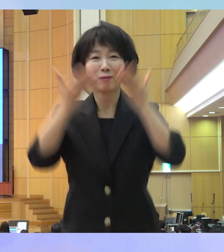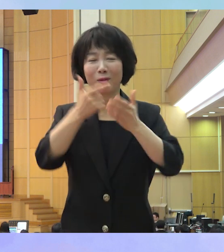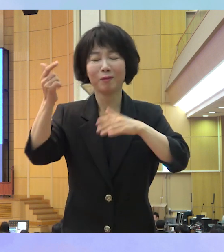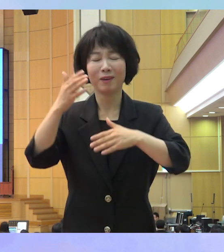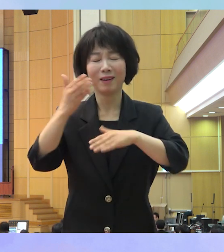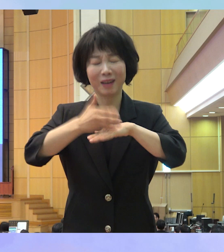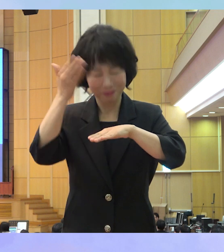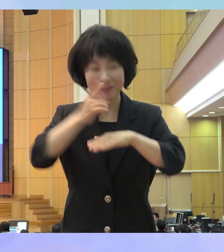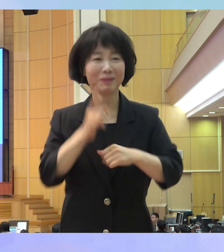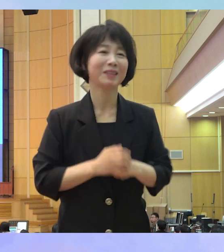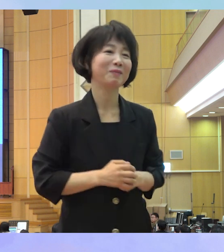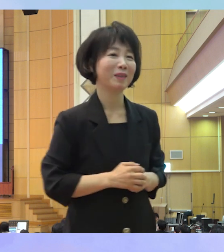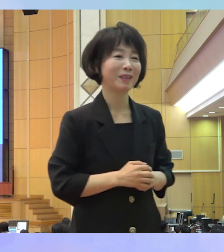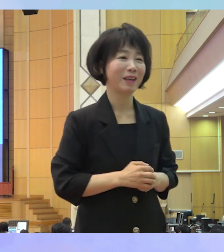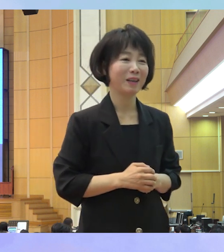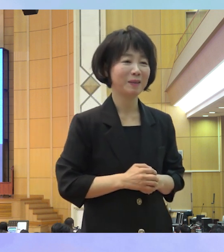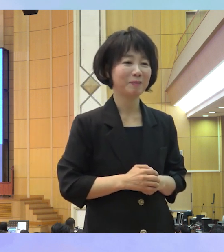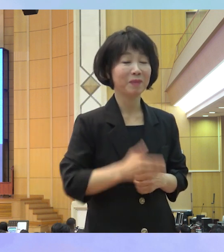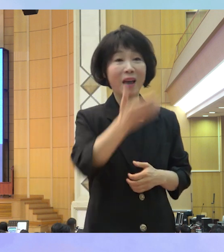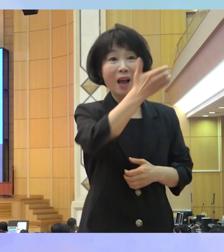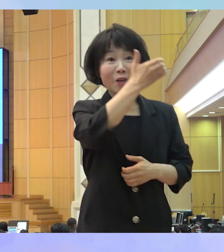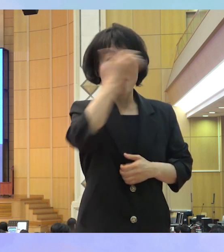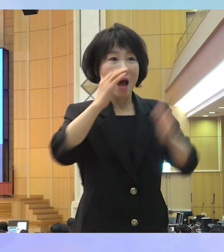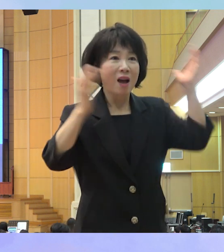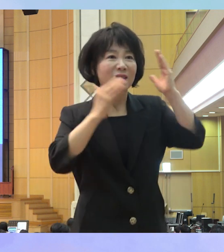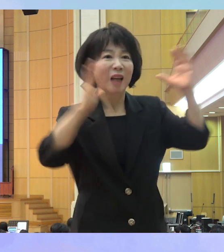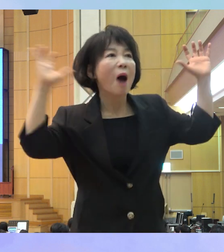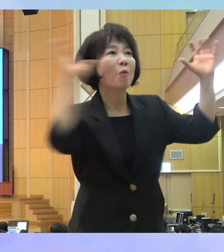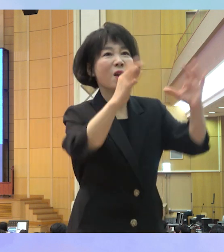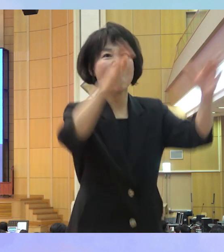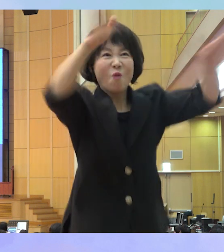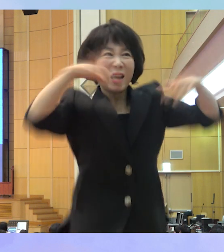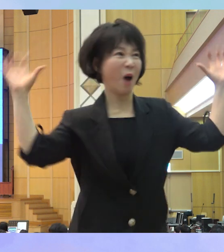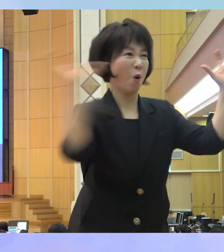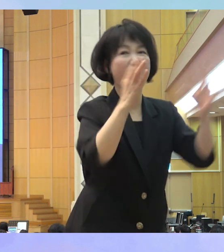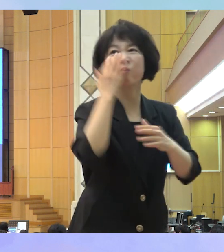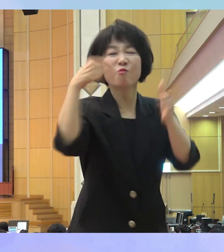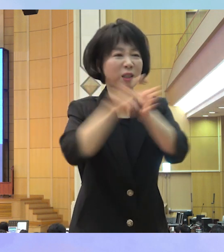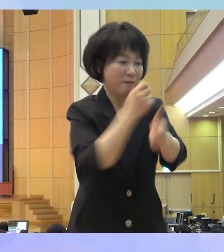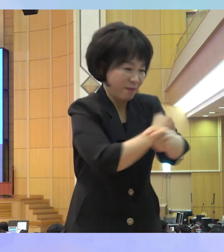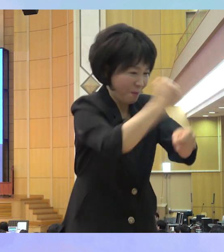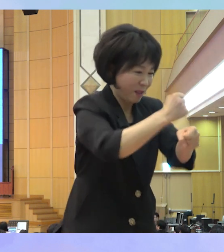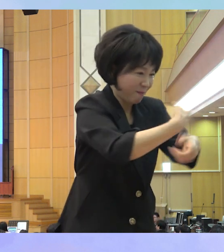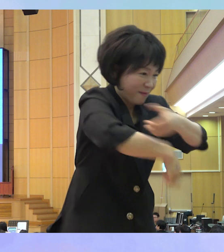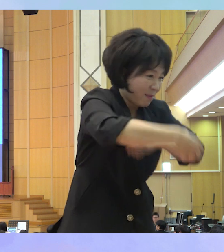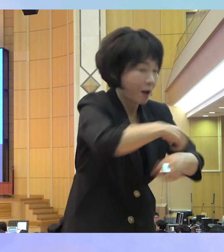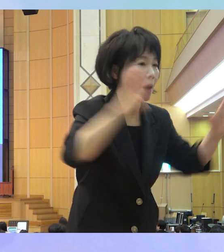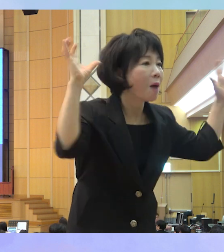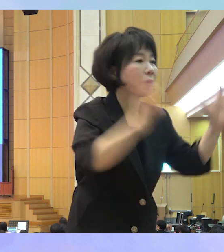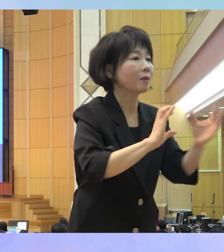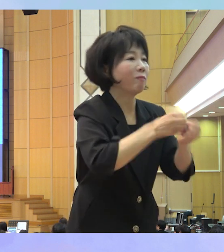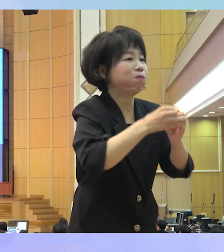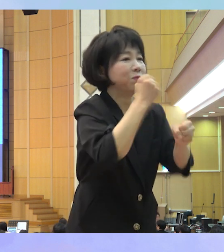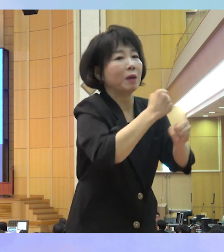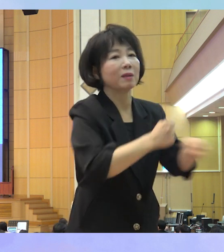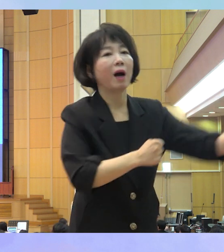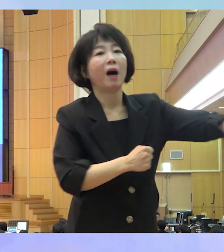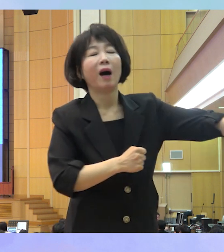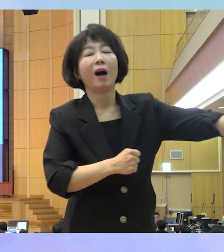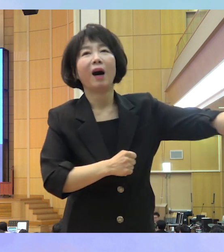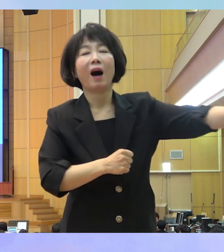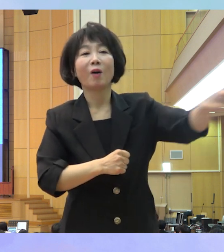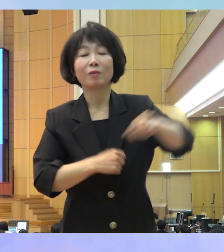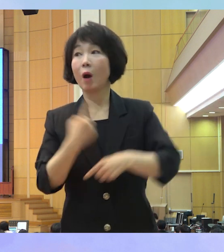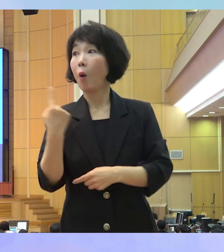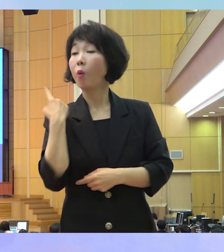우리 청년들이 참 고생 많았어요. 부모님들 제가 그래서 그날 저도 가서 이렇게